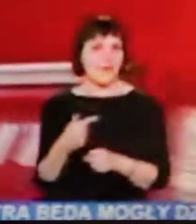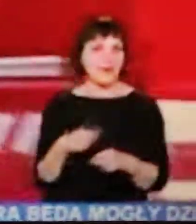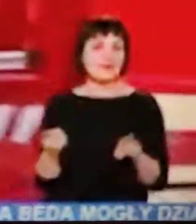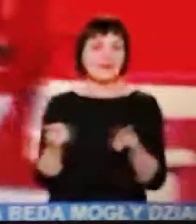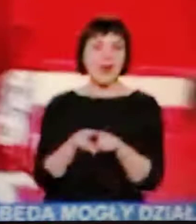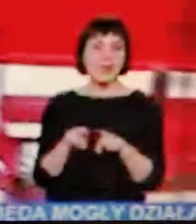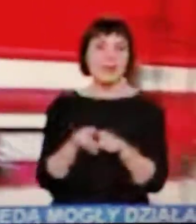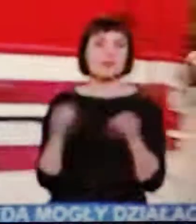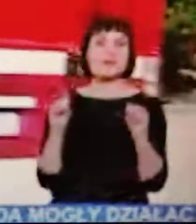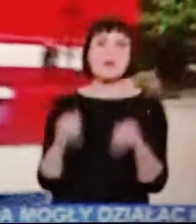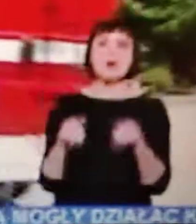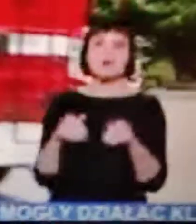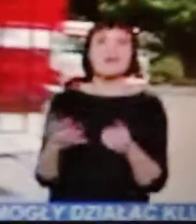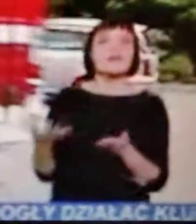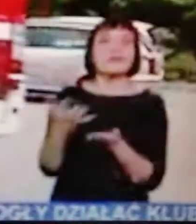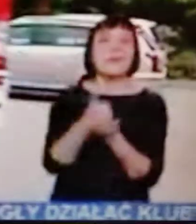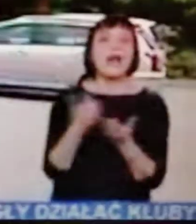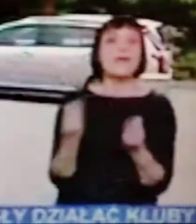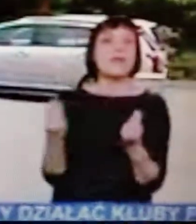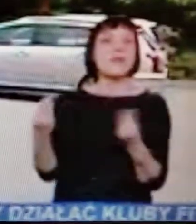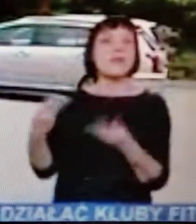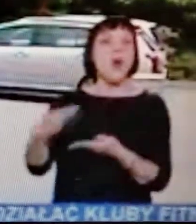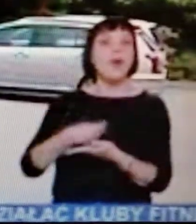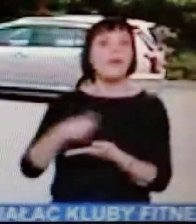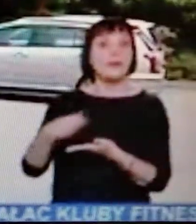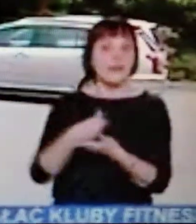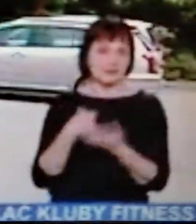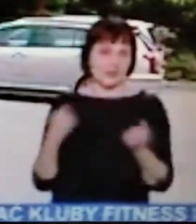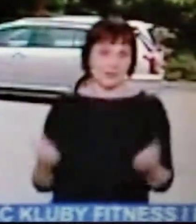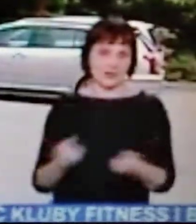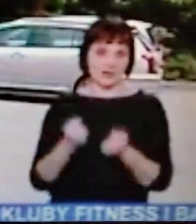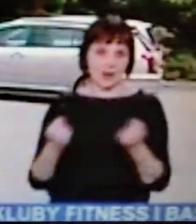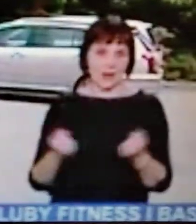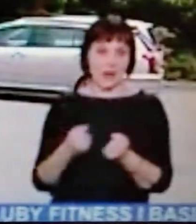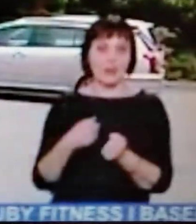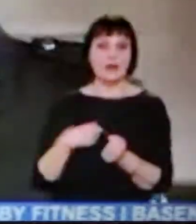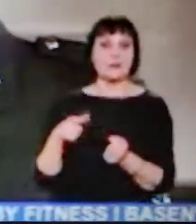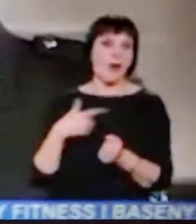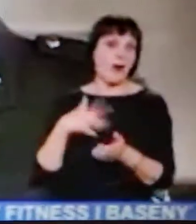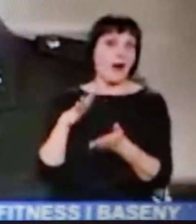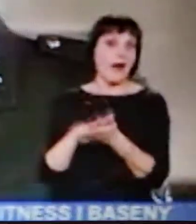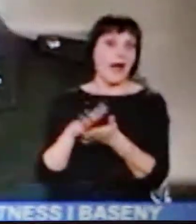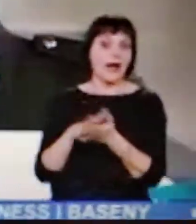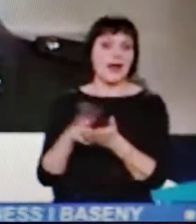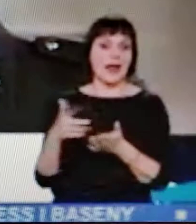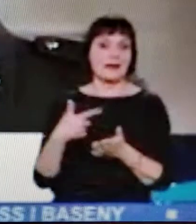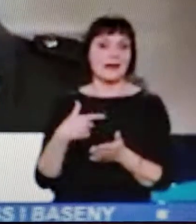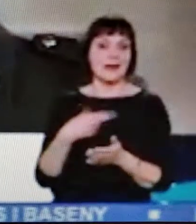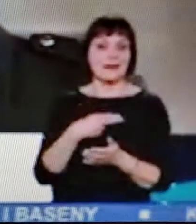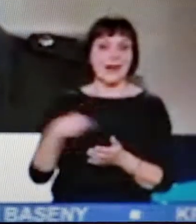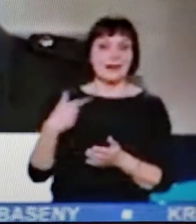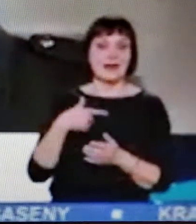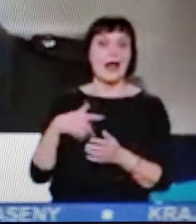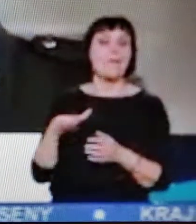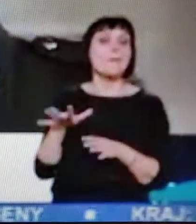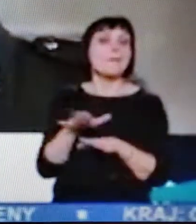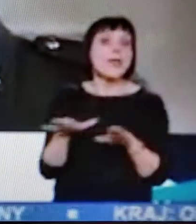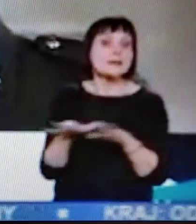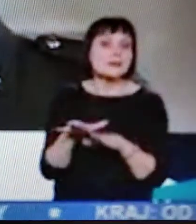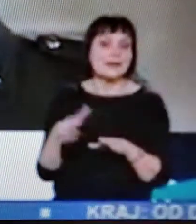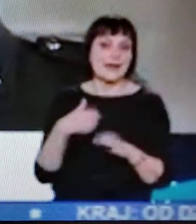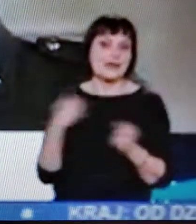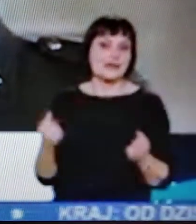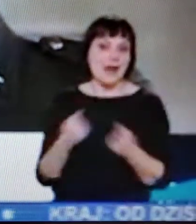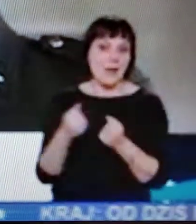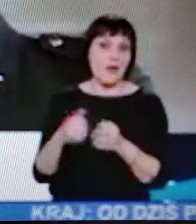a też możliwości pozyskiwania dofinansowania na naszą działalność. Z uwagi na charakter naszej lokalizacji i działań,